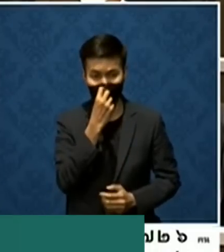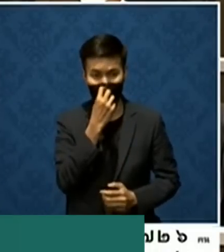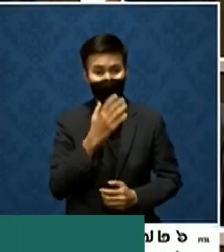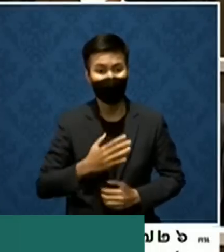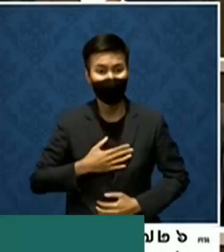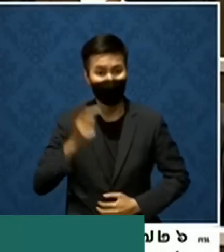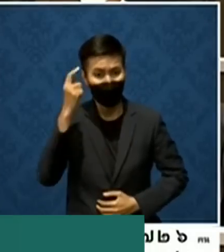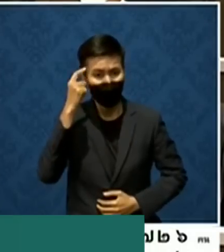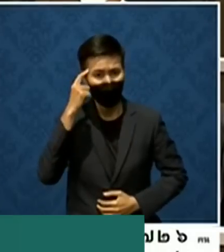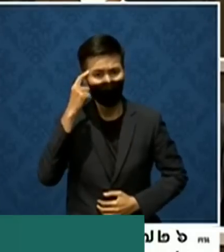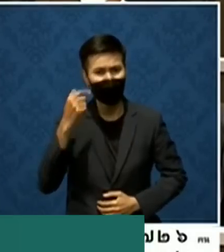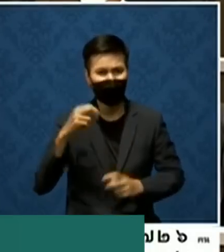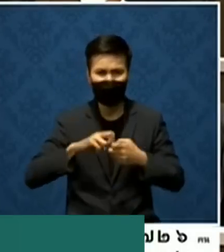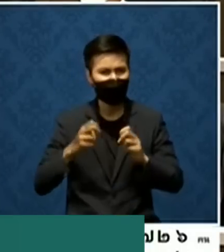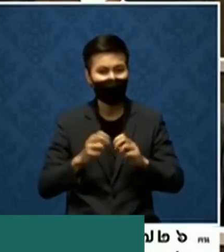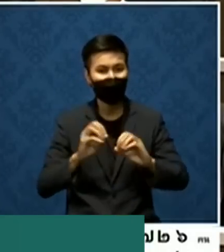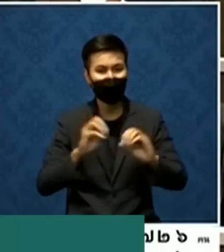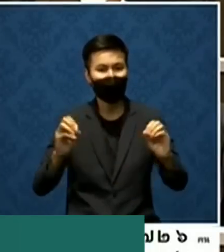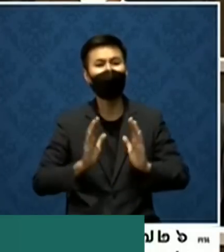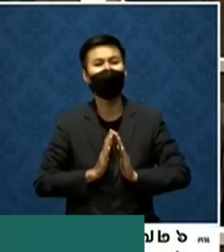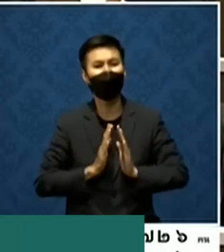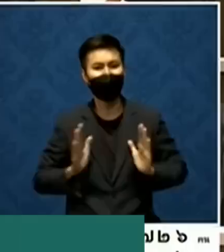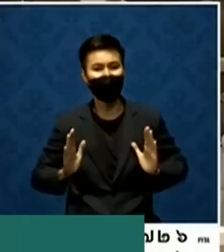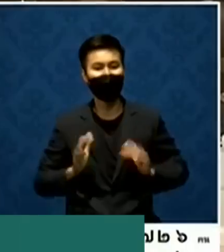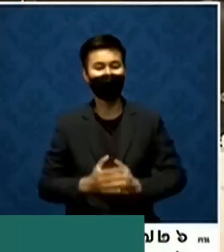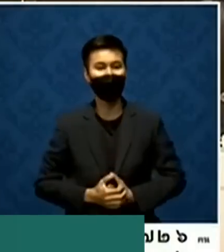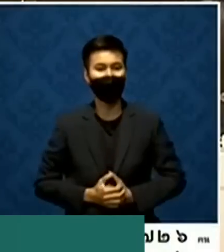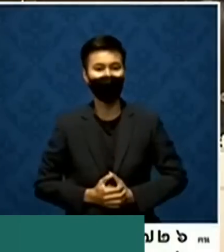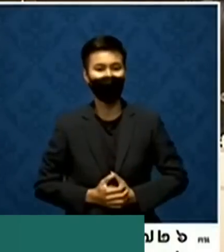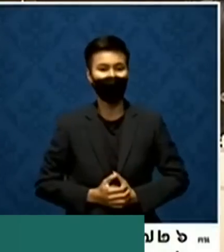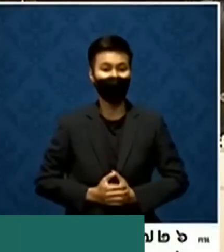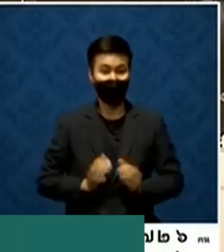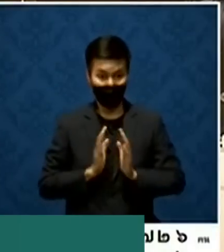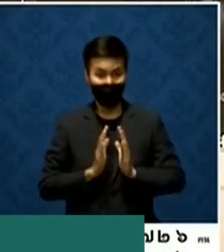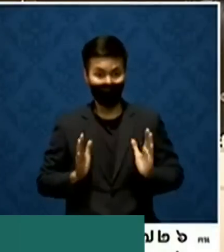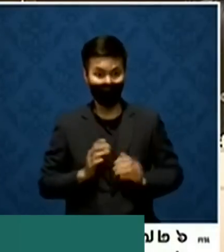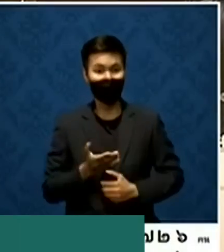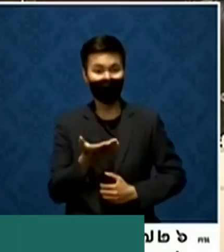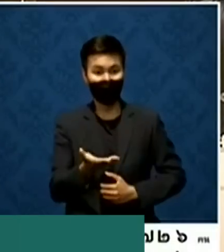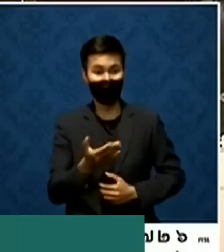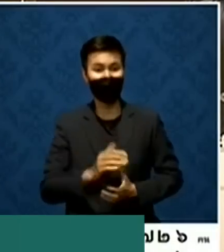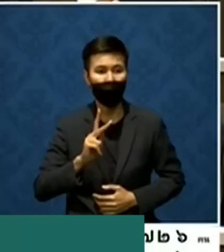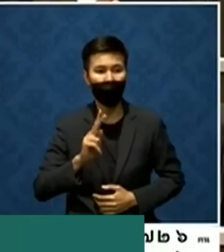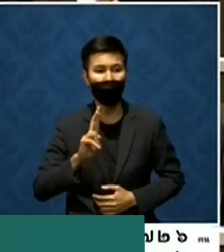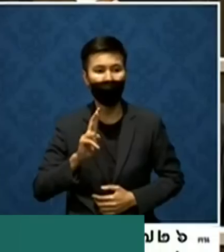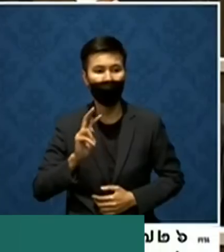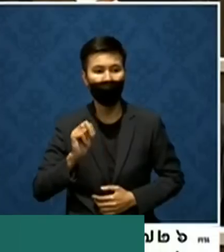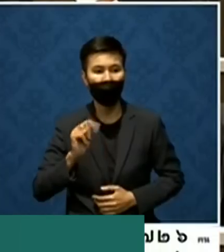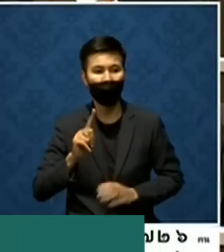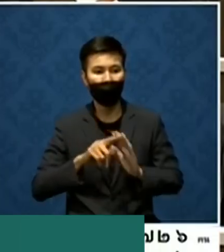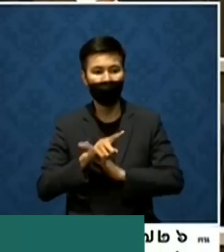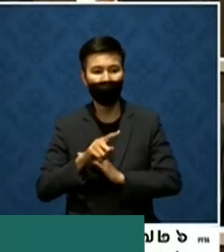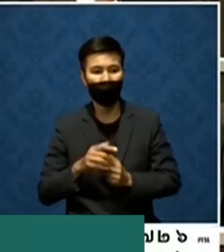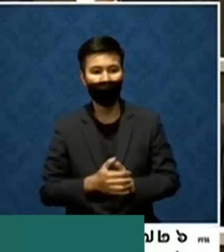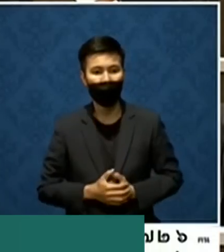ให้ลงมติตามกำหนดแบบเดิมด้วยนะคะดังนั้นในการลงมติขั้นที่1พรรคก้าวไกลเนี่ยก็จึงจำเป็นที่ต้องโหวตให้กับข้อ 1.2